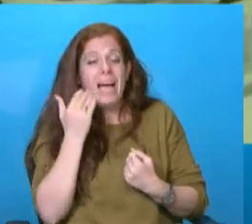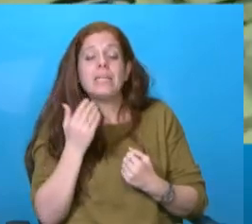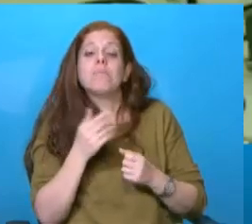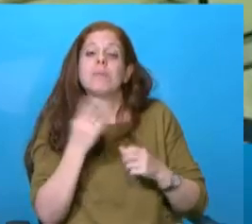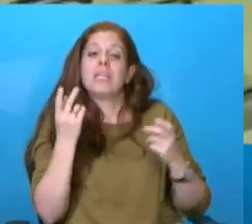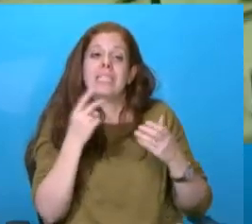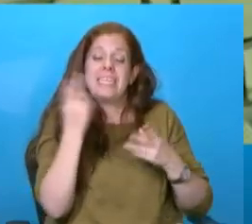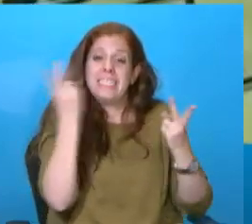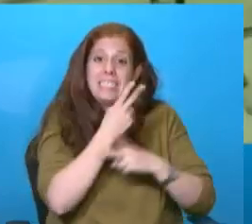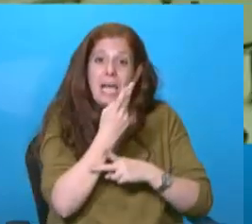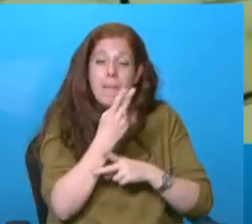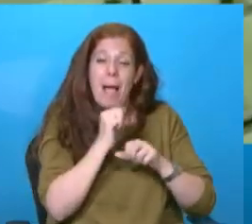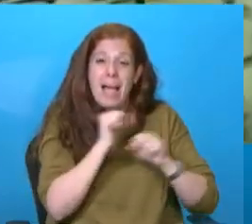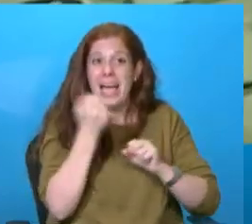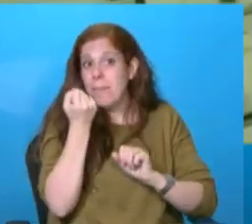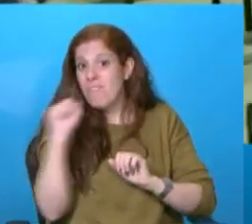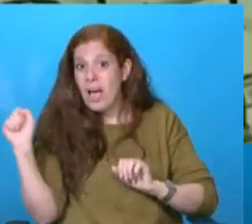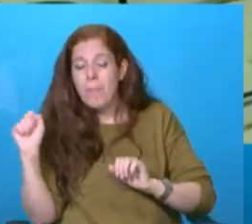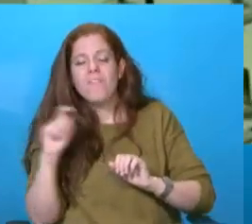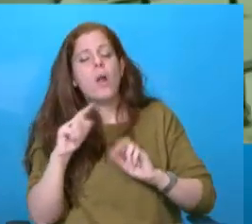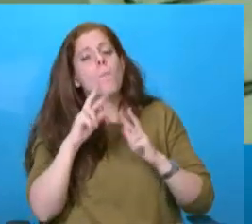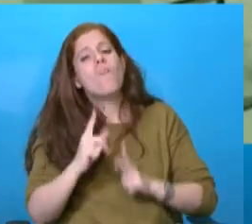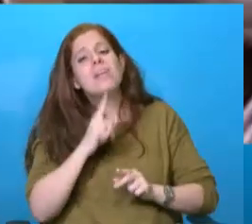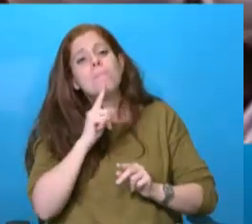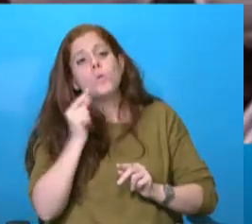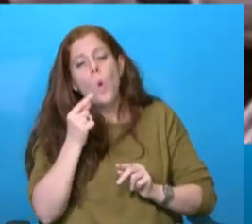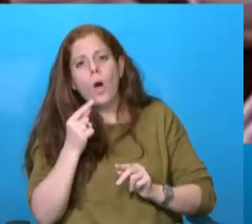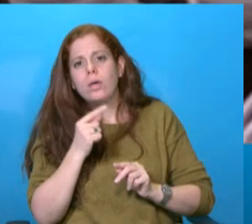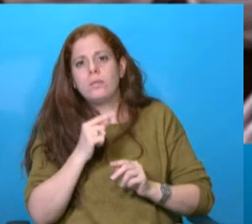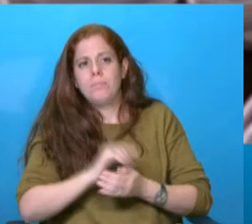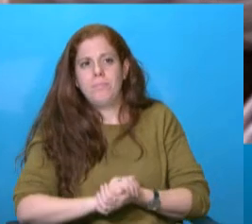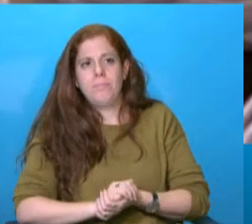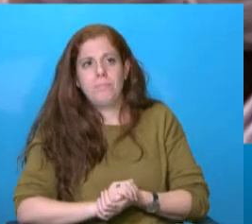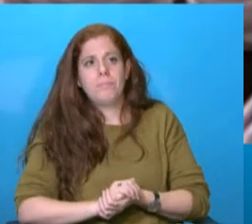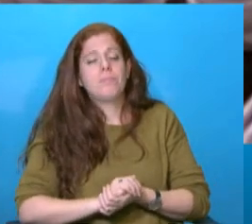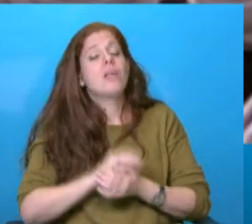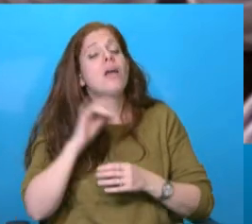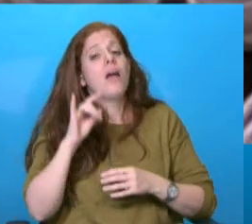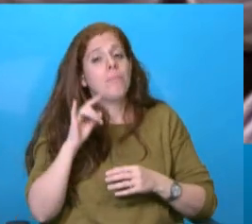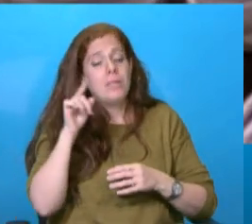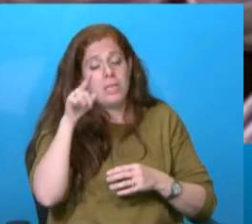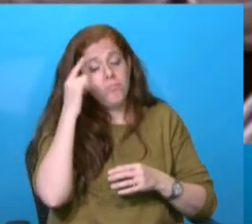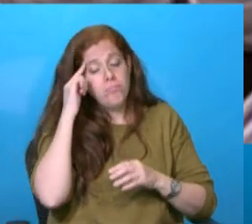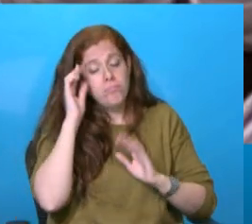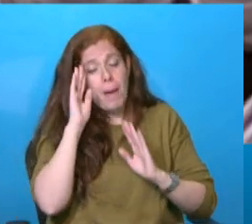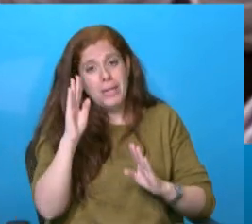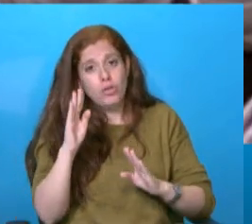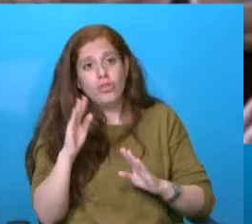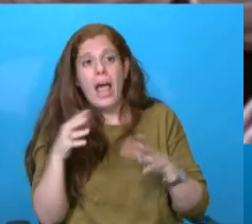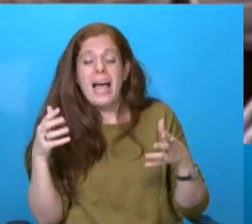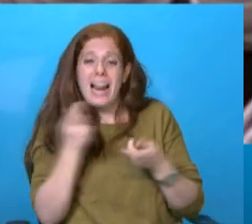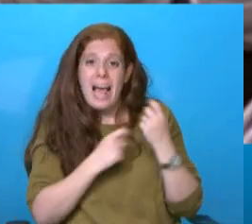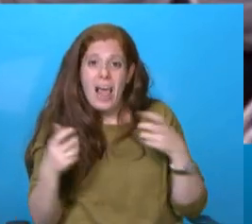באופן מינורי שלא מהווה ריצה קדימה לייצור פצצה חמינאי סבור כנראה כי הכלכלה והעם באיראן מסוגלים לחרוק